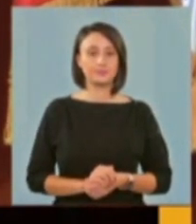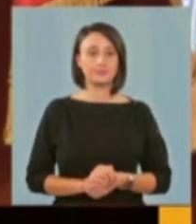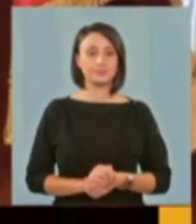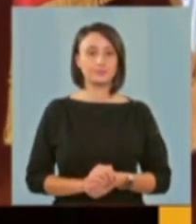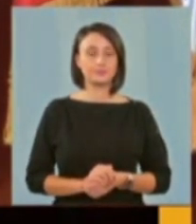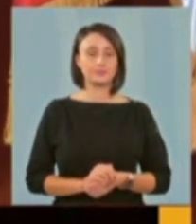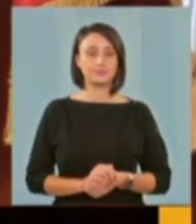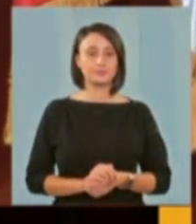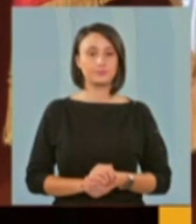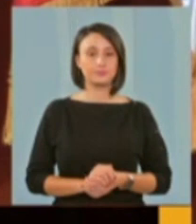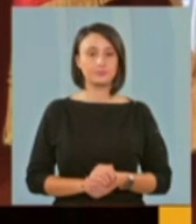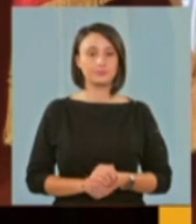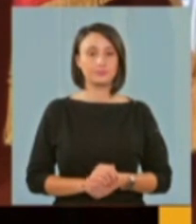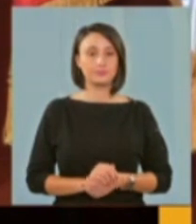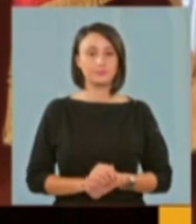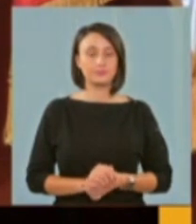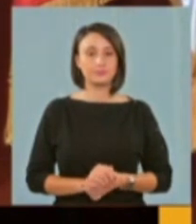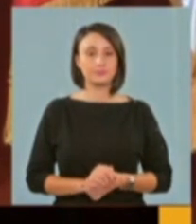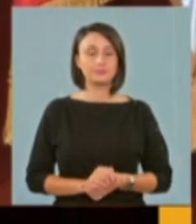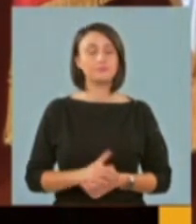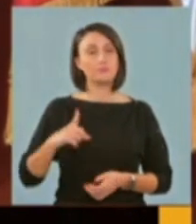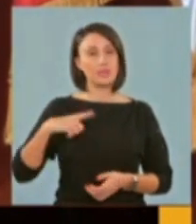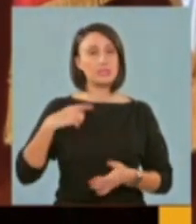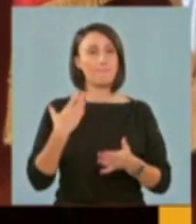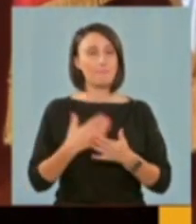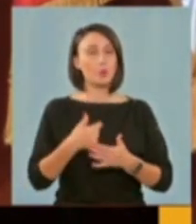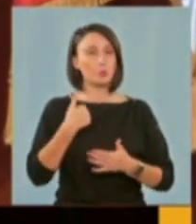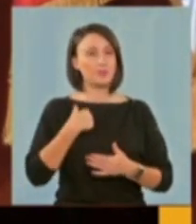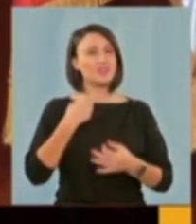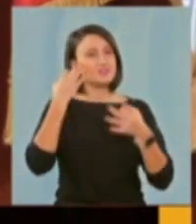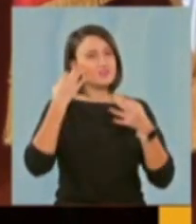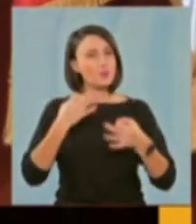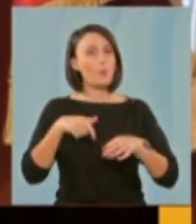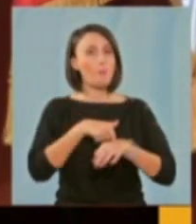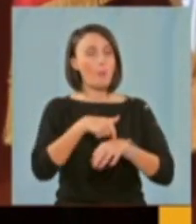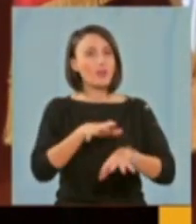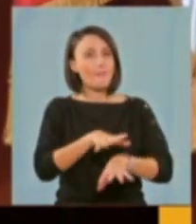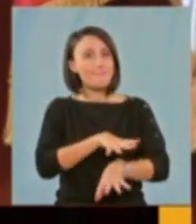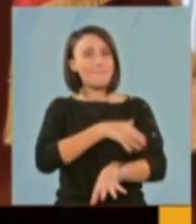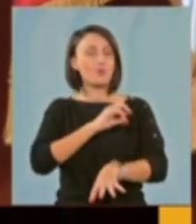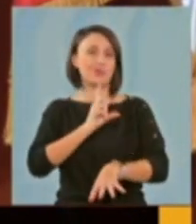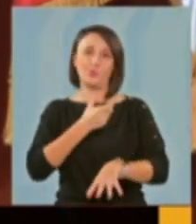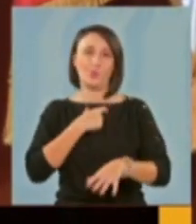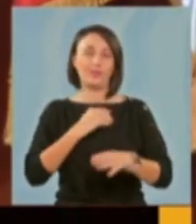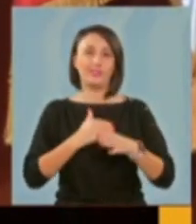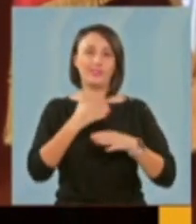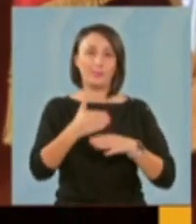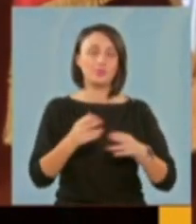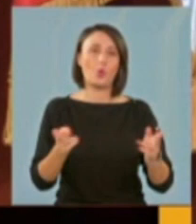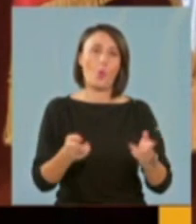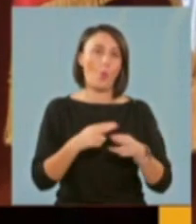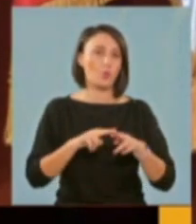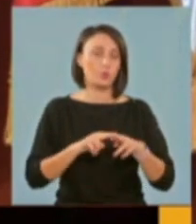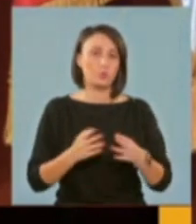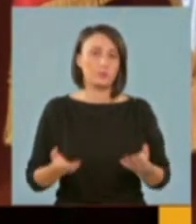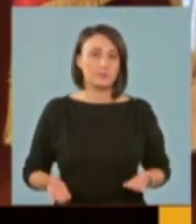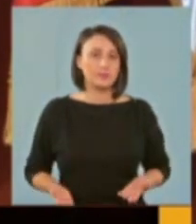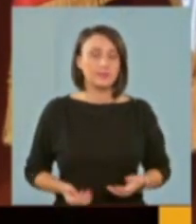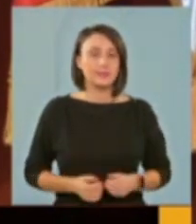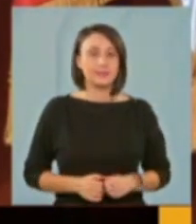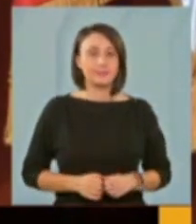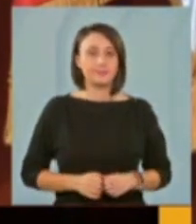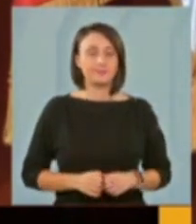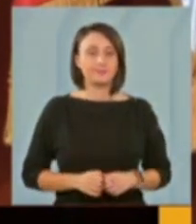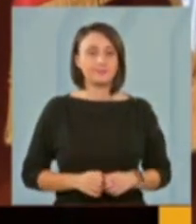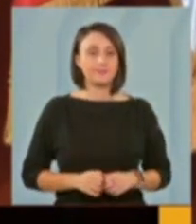Este pentru mine, sigur, un moment de emoție pe care nu pot să-l depășesc așa oricum.